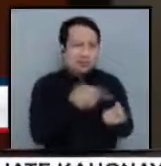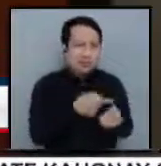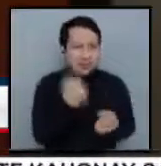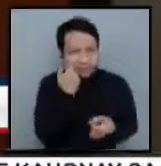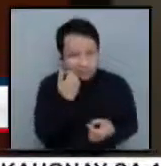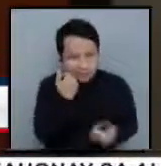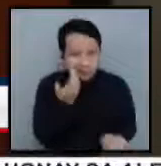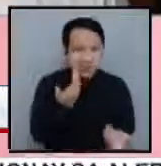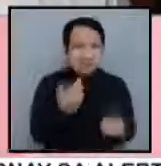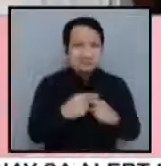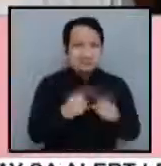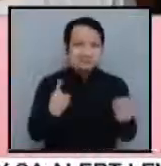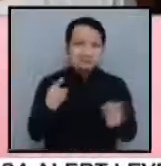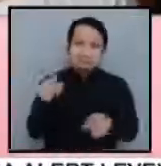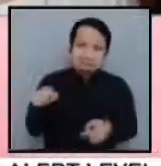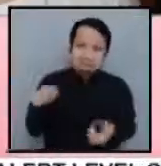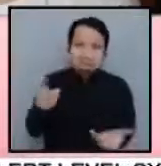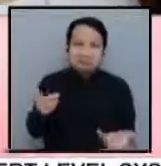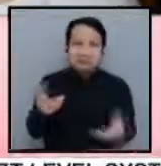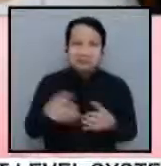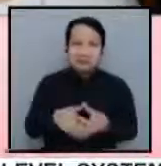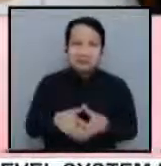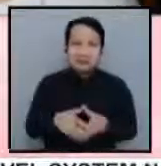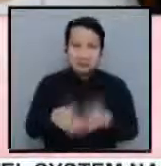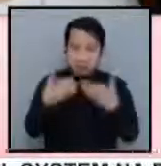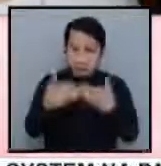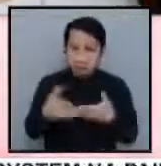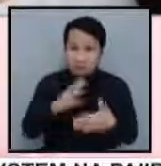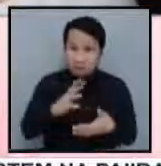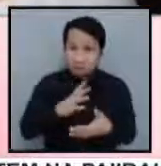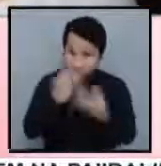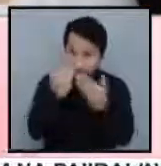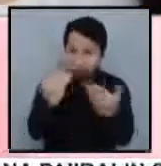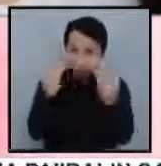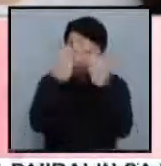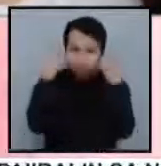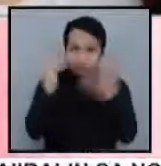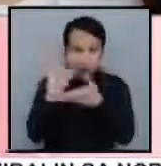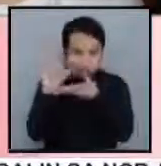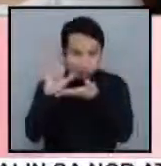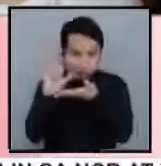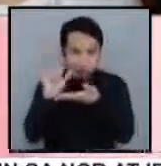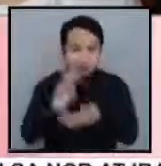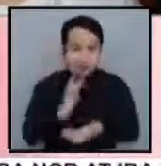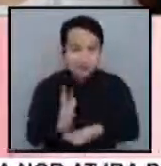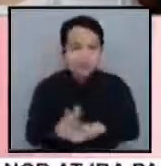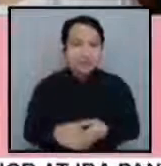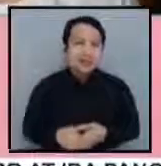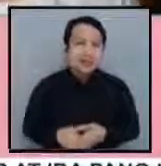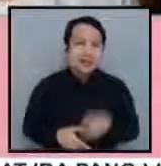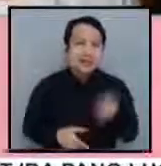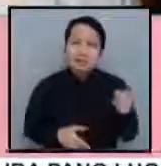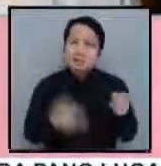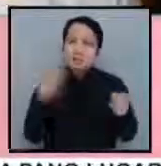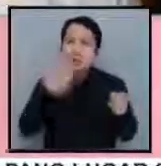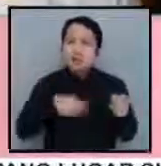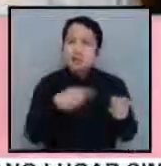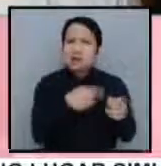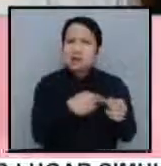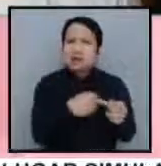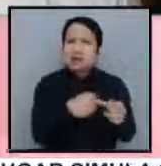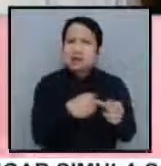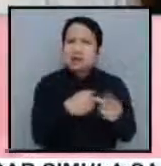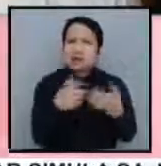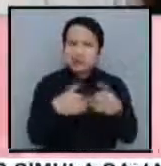pero go pa rin sila sa photoshoot. Yun naman yung ano, maganda kasi nailalabas